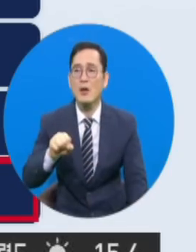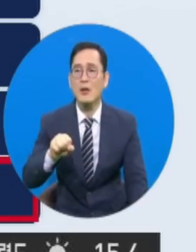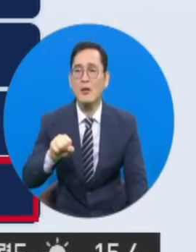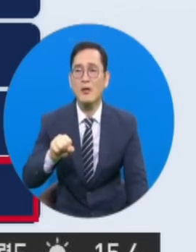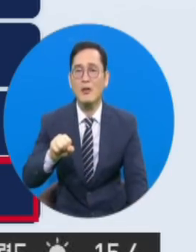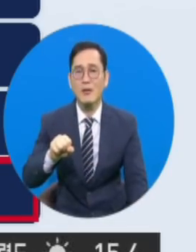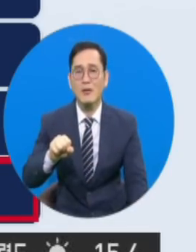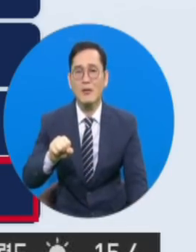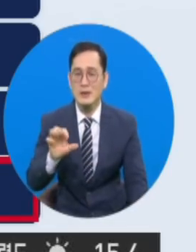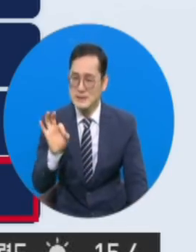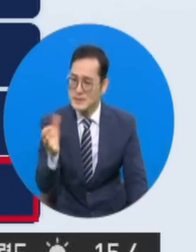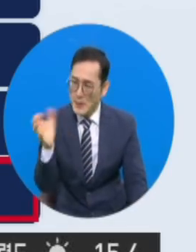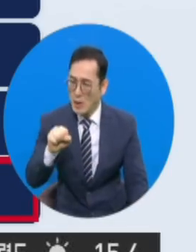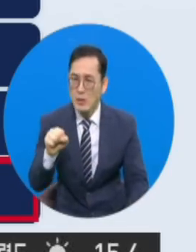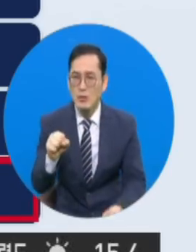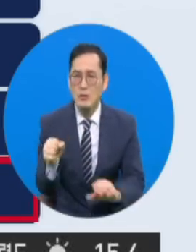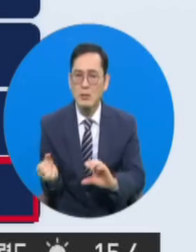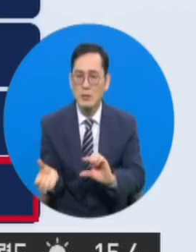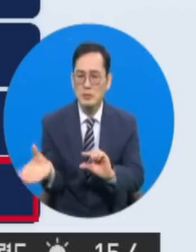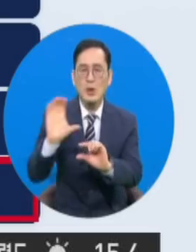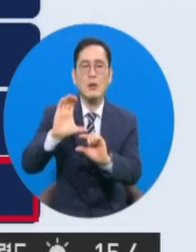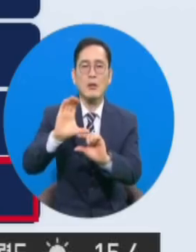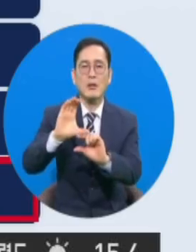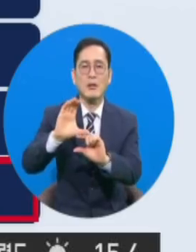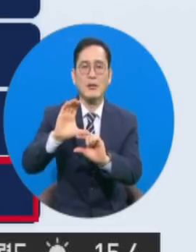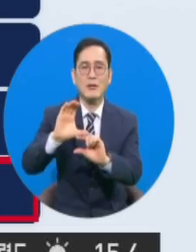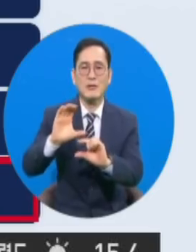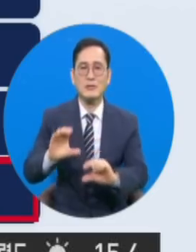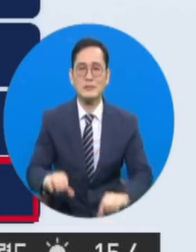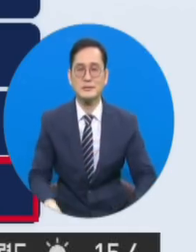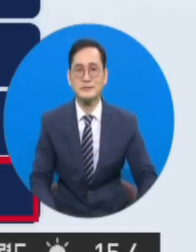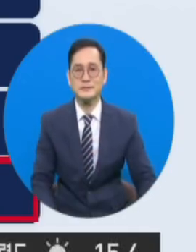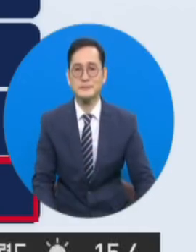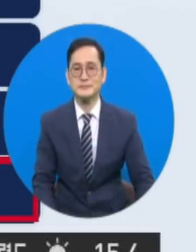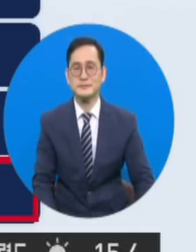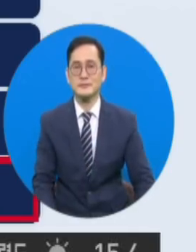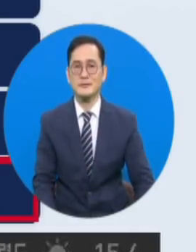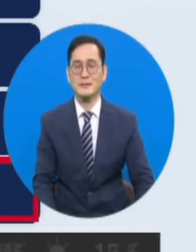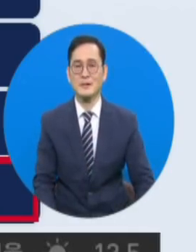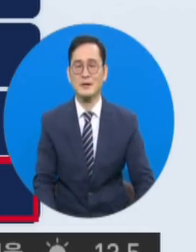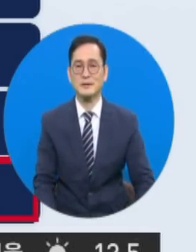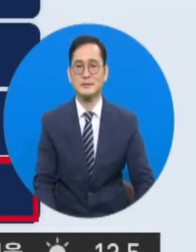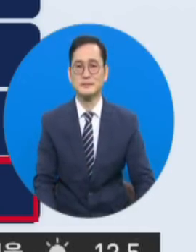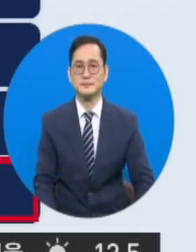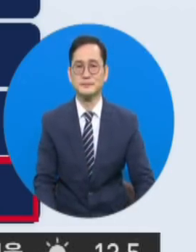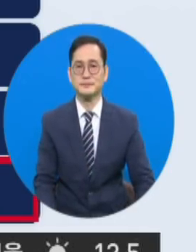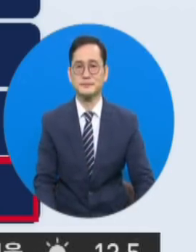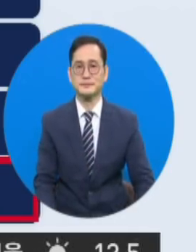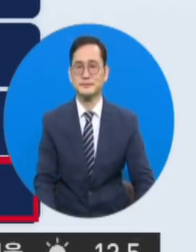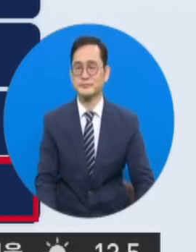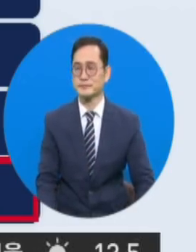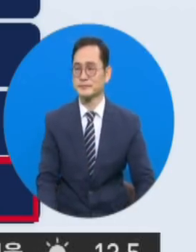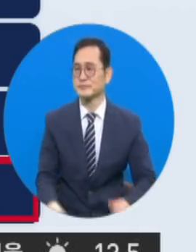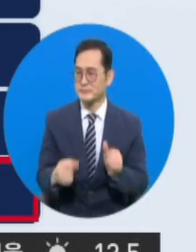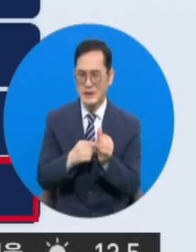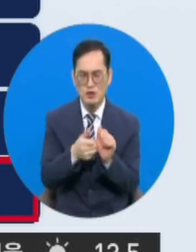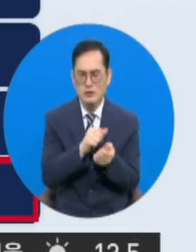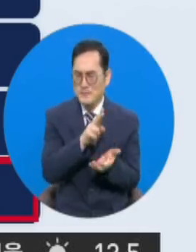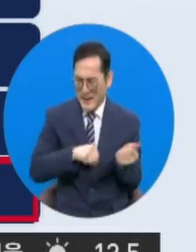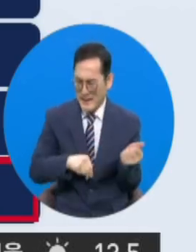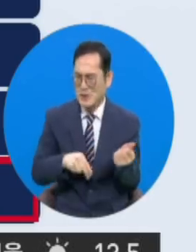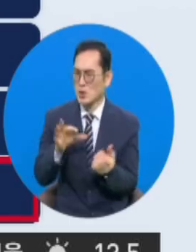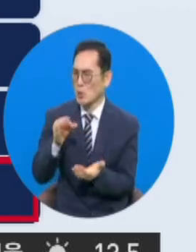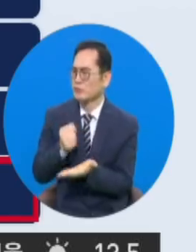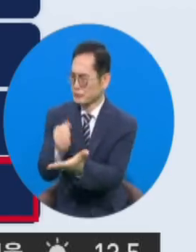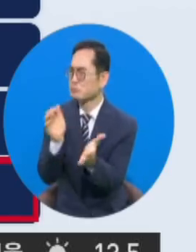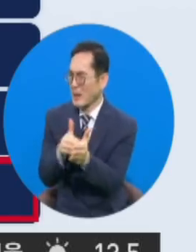10억 가까이가 늘죠 9억 얼마가 된 겁니다 이에 대한 배경으로 당시 김남구 의원은 주식을 처분한 돈이라고 설명을